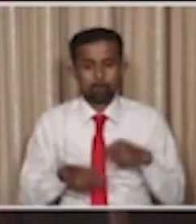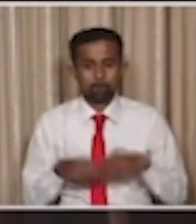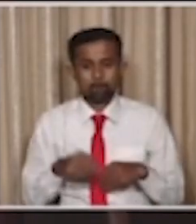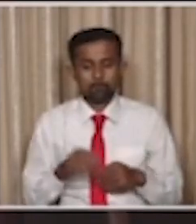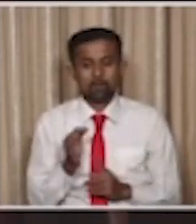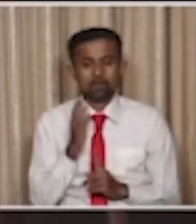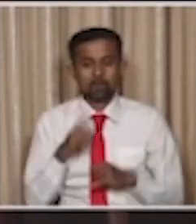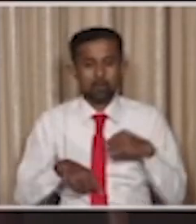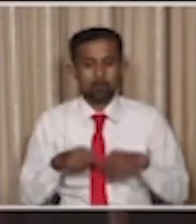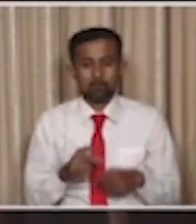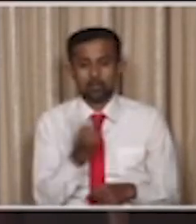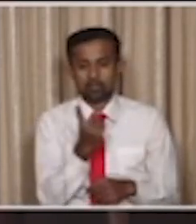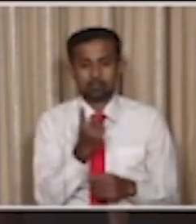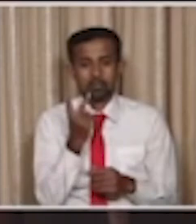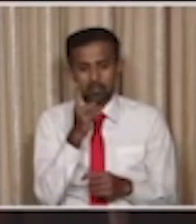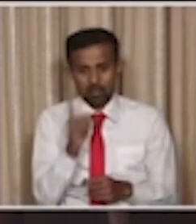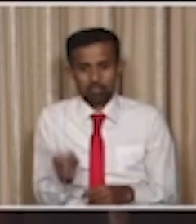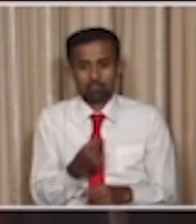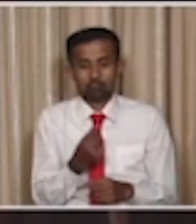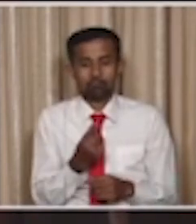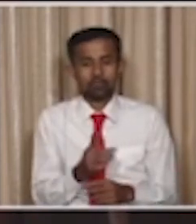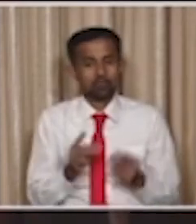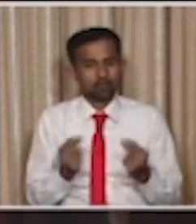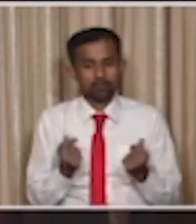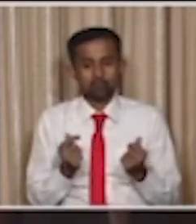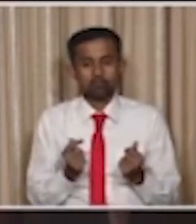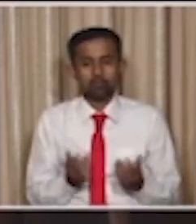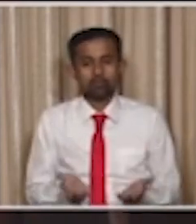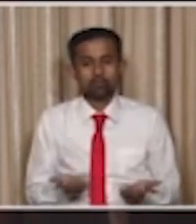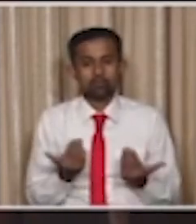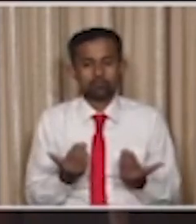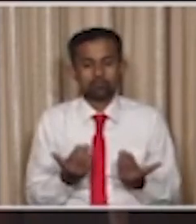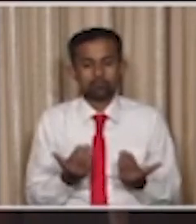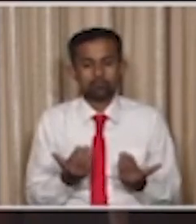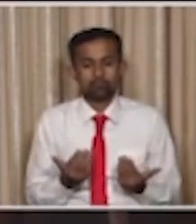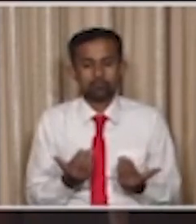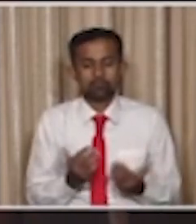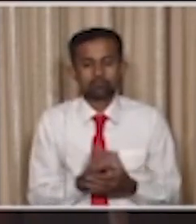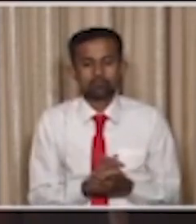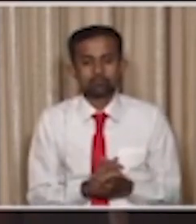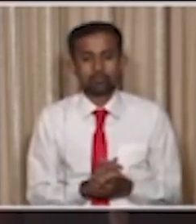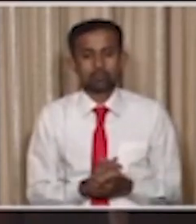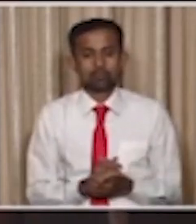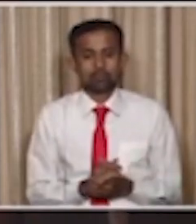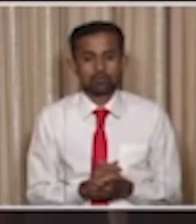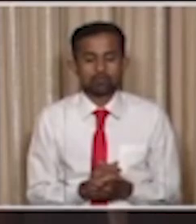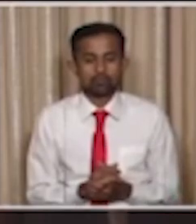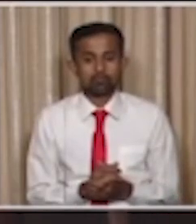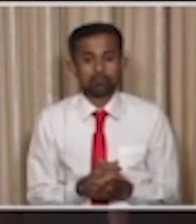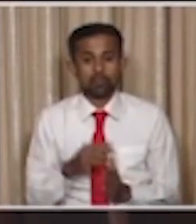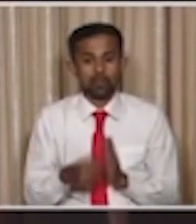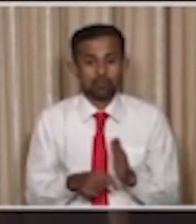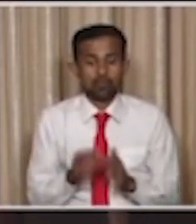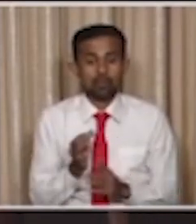මැතිවරණයයි ජනාධිපතිවරණයයි දෙකම එක දිනයක හැකි ඉක්මනින් පවත්වන්න කරුණා කරලා මේ